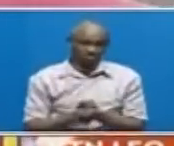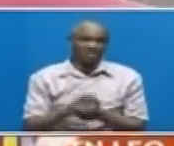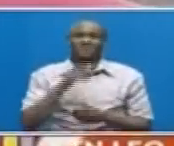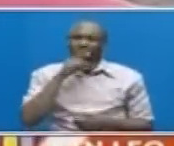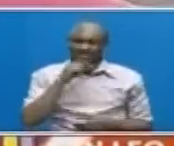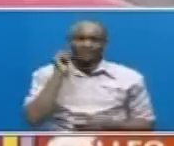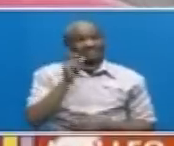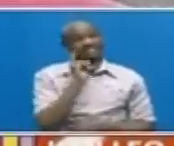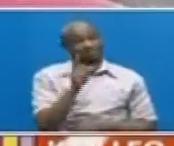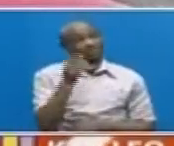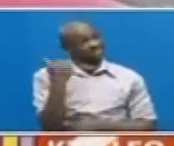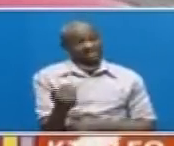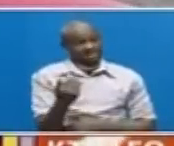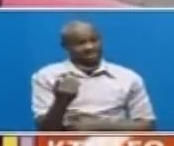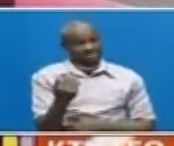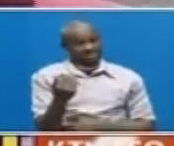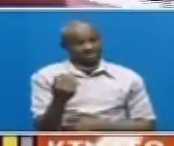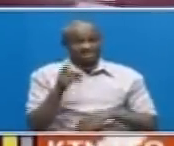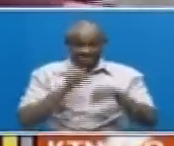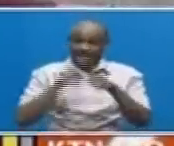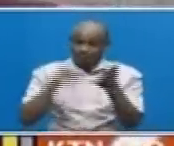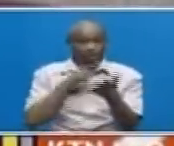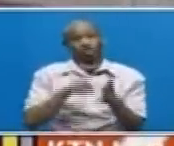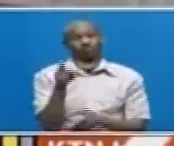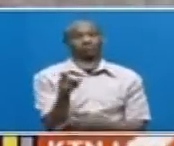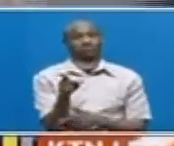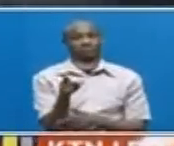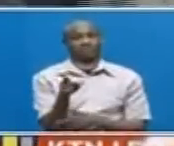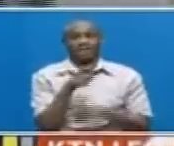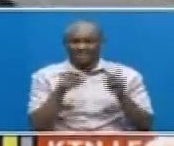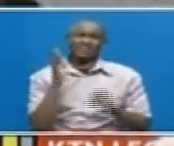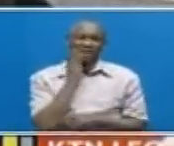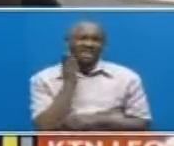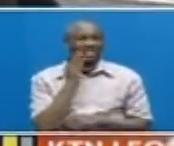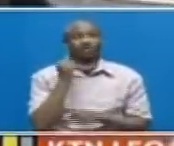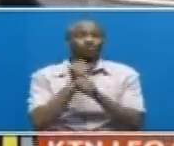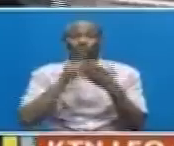can discipline a child when he goes away, but mothers